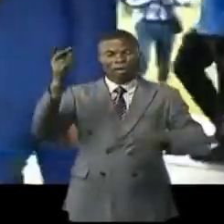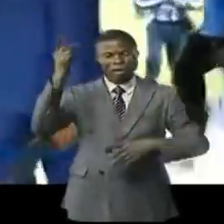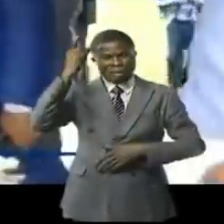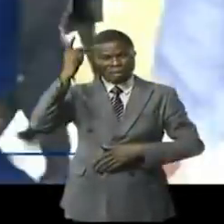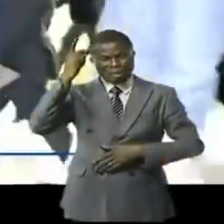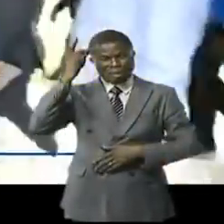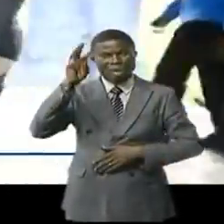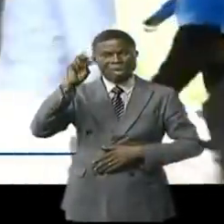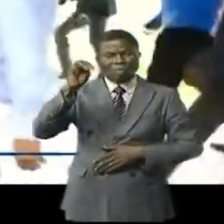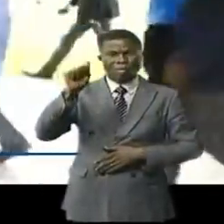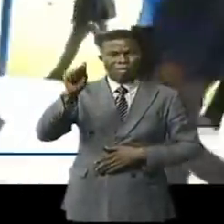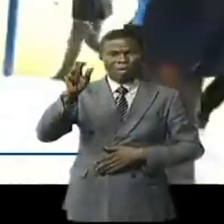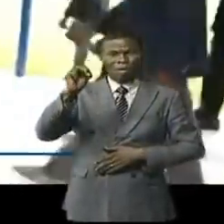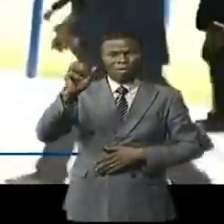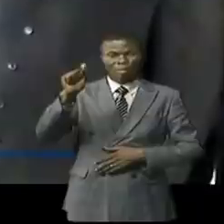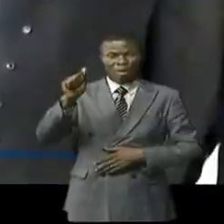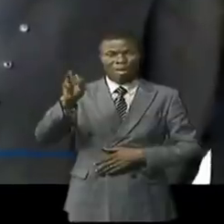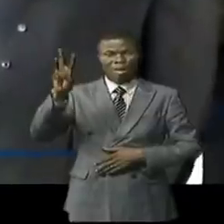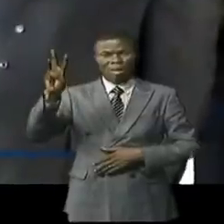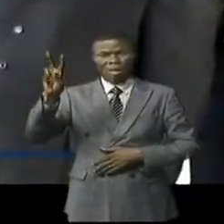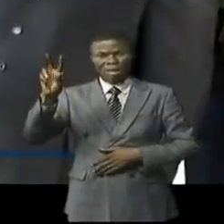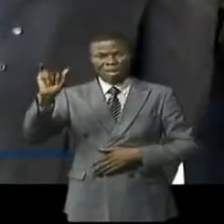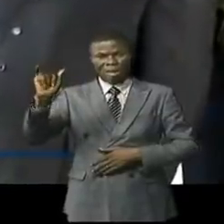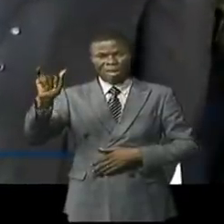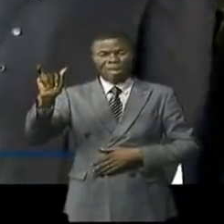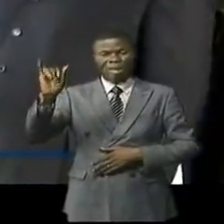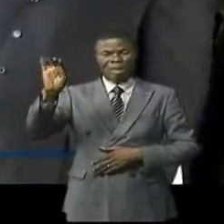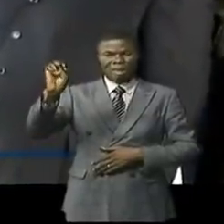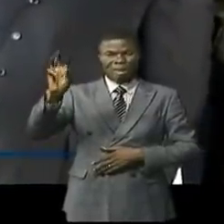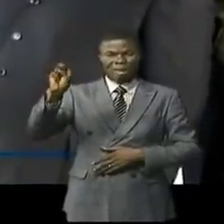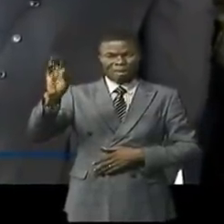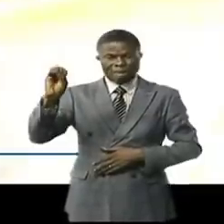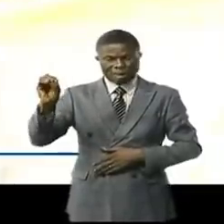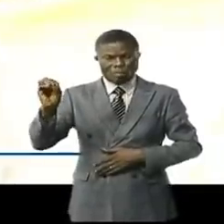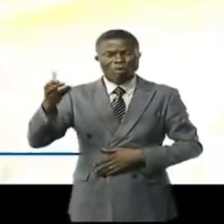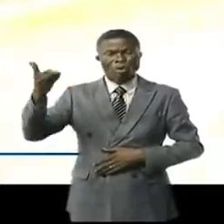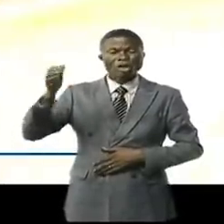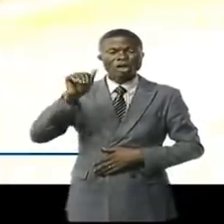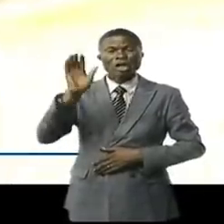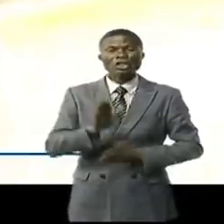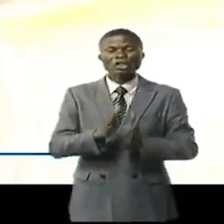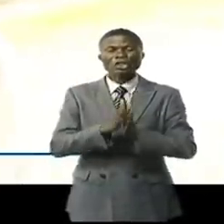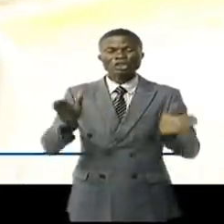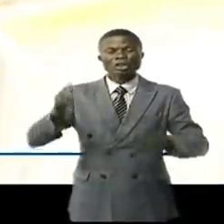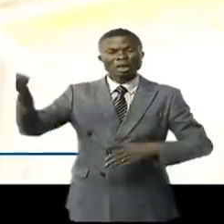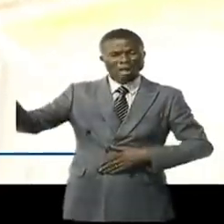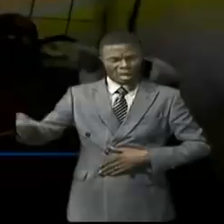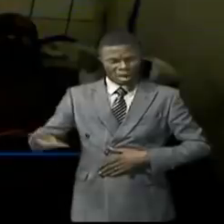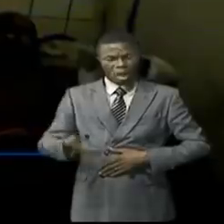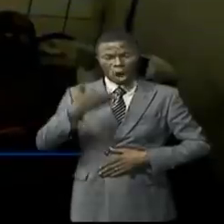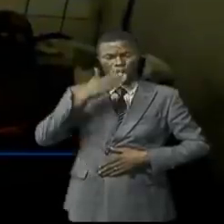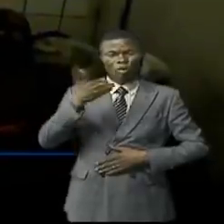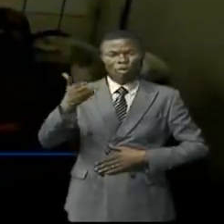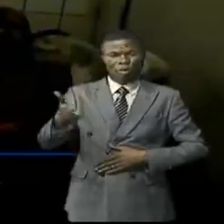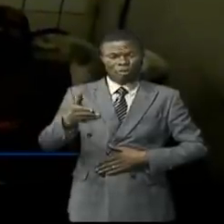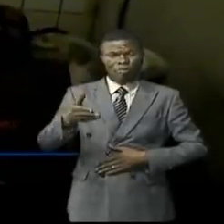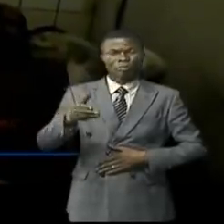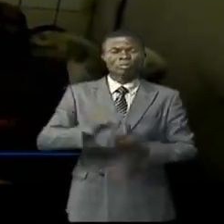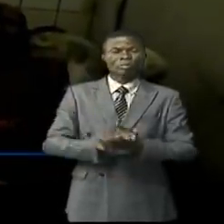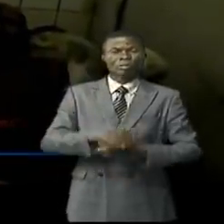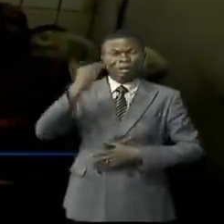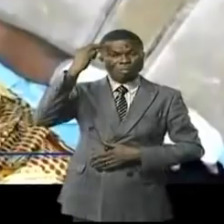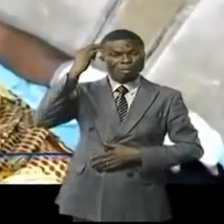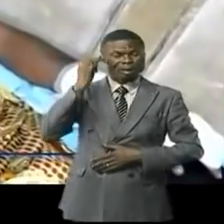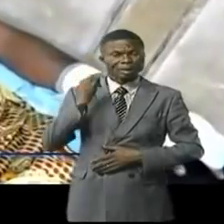référence, ex-Mamayemo. Il a été accueilli par le médecin directeur général de cette formation médicale. Le numéro 1 provincial